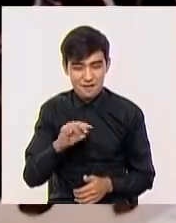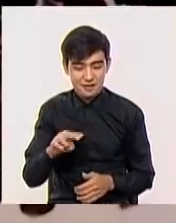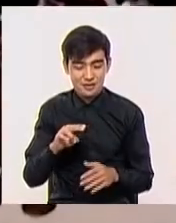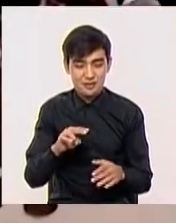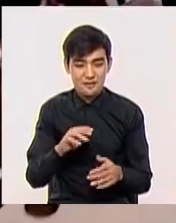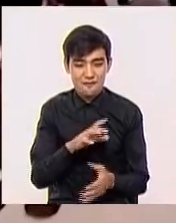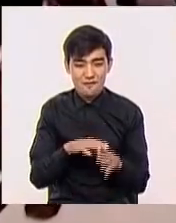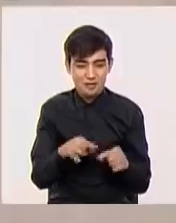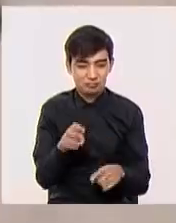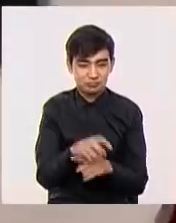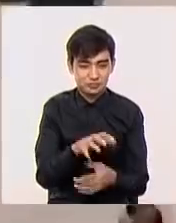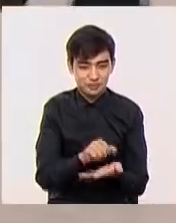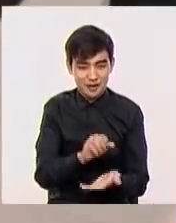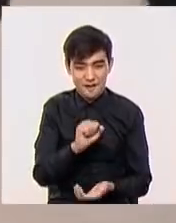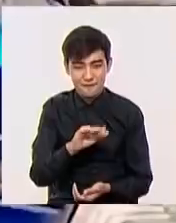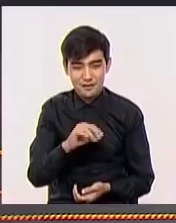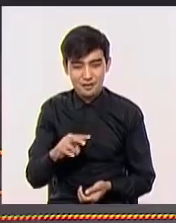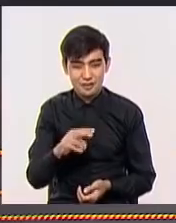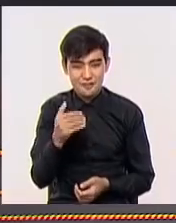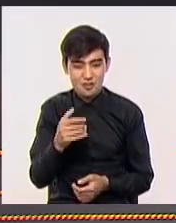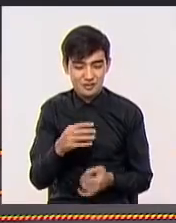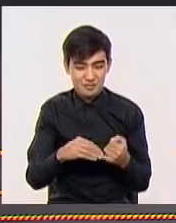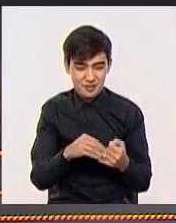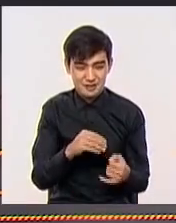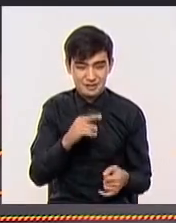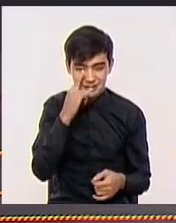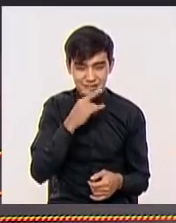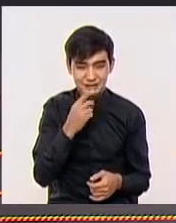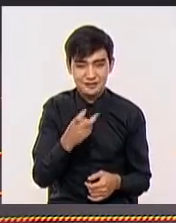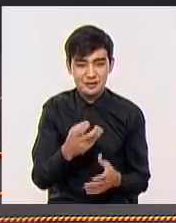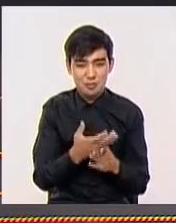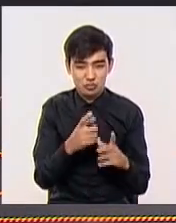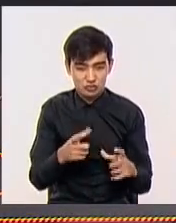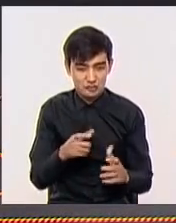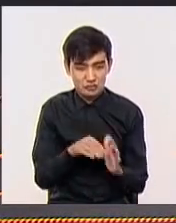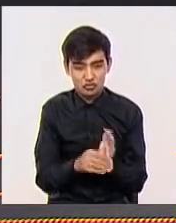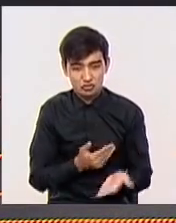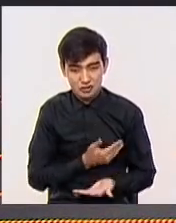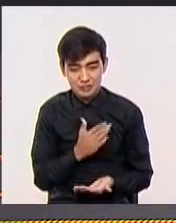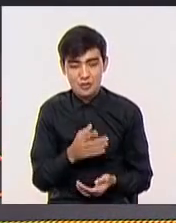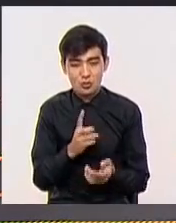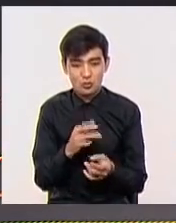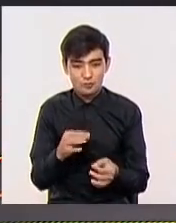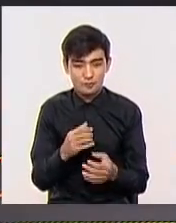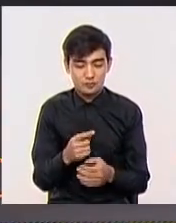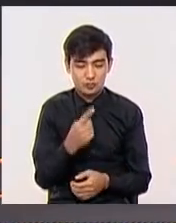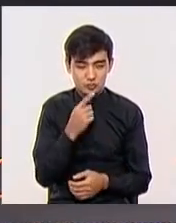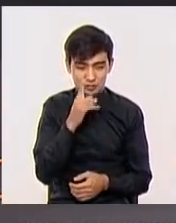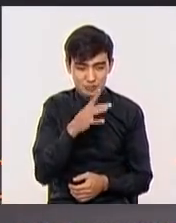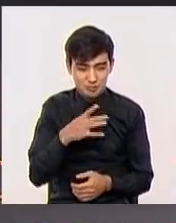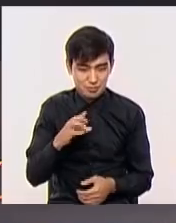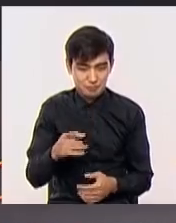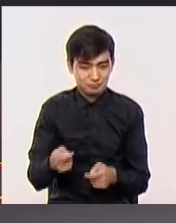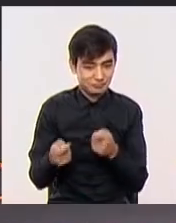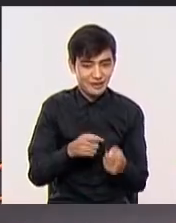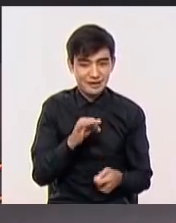жерінде 200-дей ғана этникалық қазақ тұрады. Оны елге әкелу аса қиындық тудырмас еді. Бірақ бірнеше күннен бері талибандар